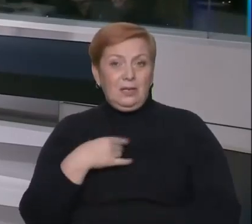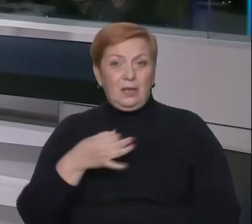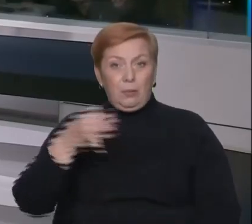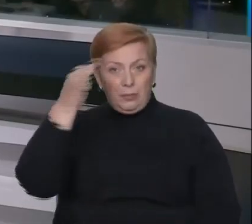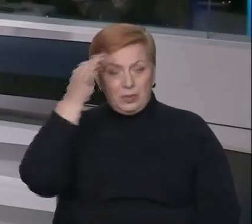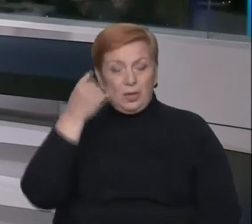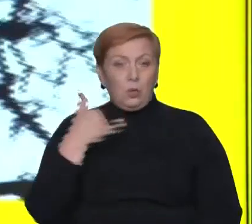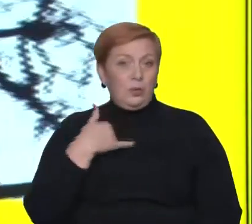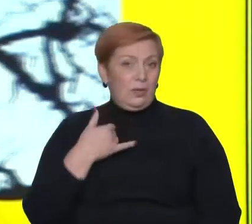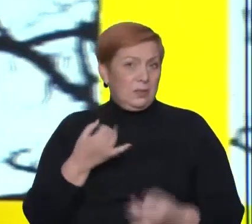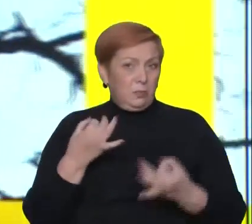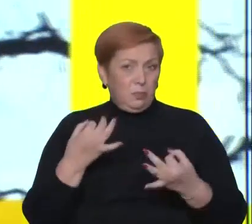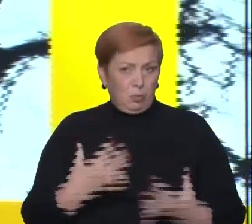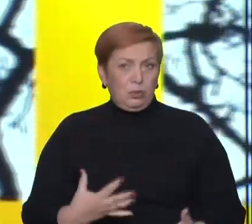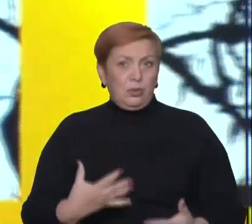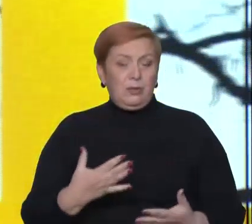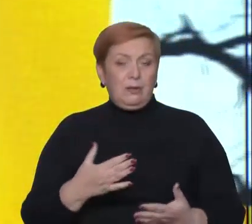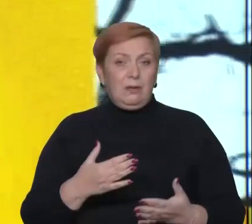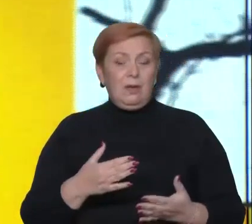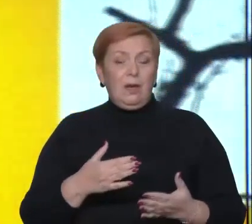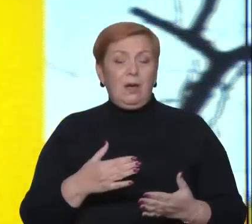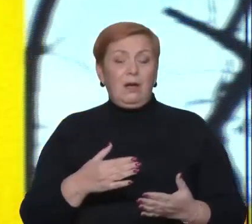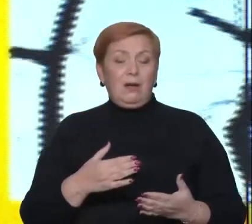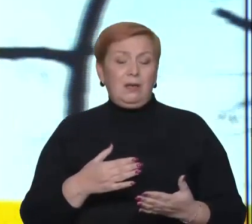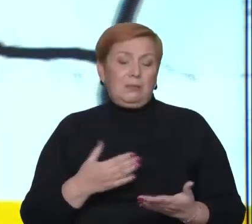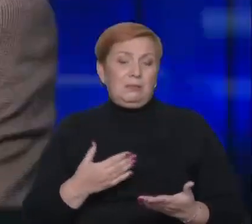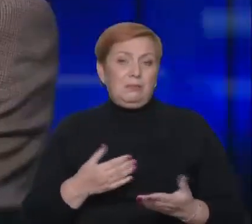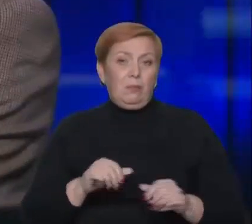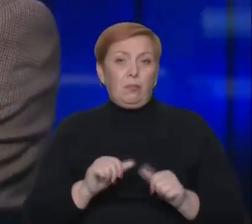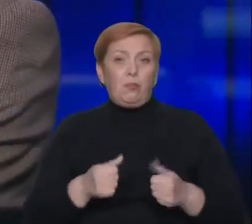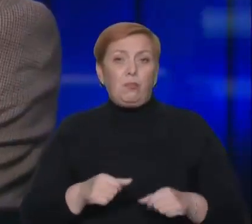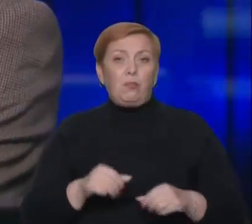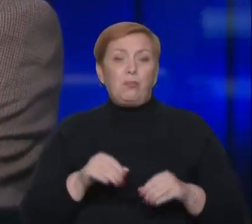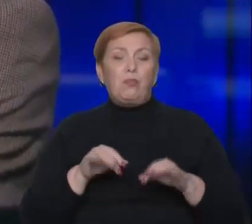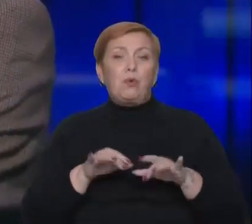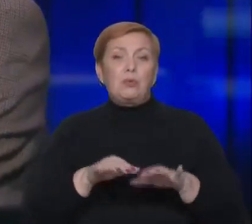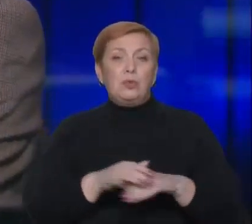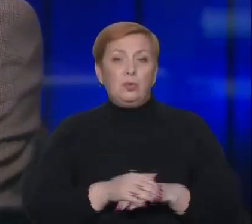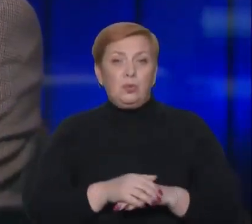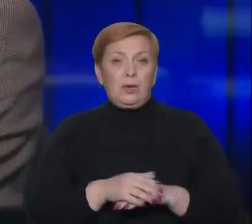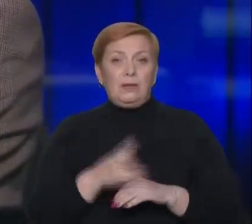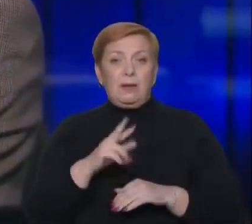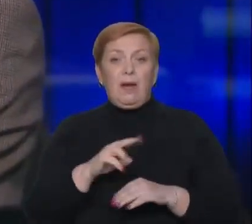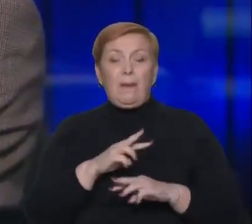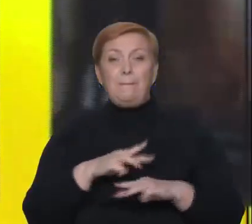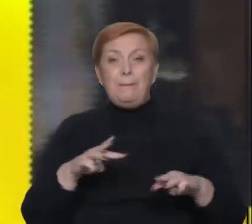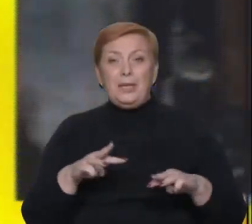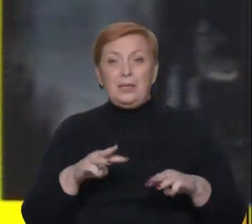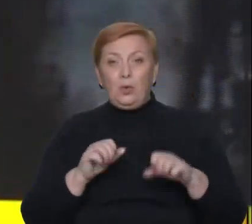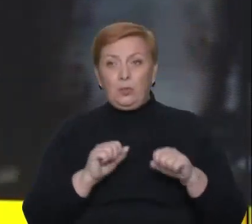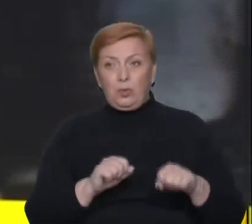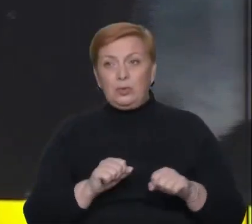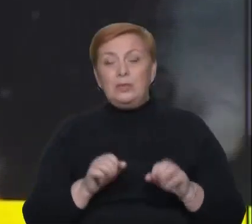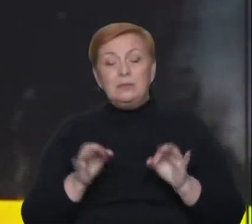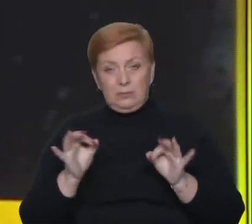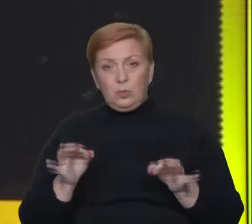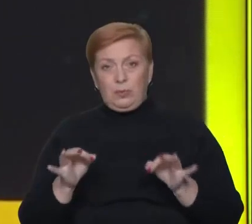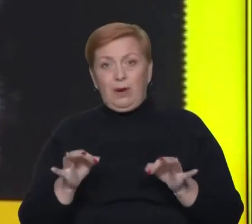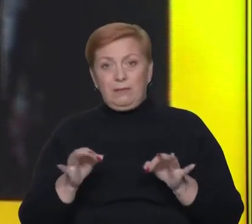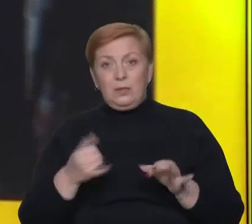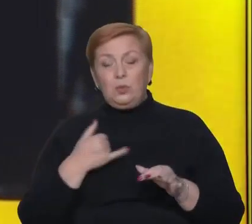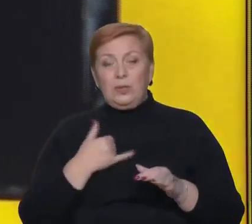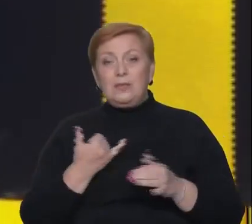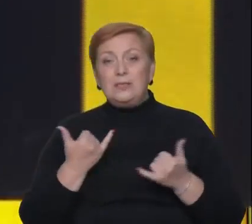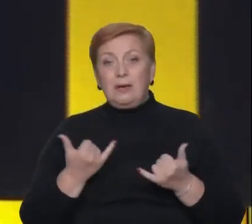вже процедура постановки на озброєння в Міноборони. Ну, у нас наразі спрощена процедура постановки на озброєння.